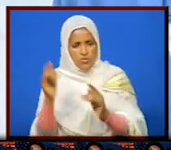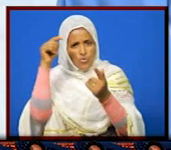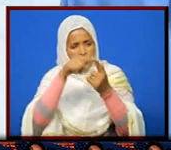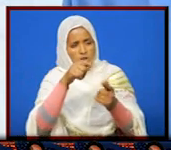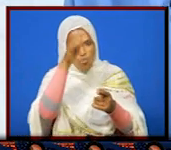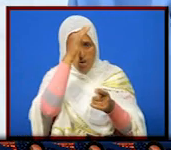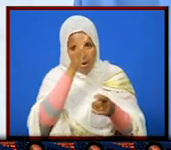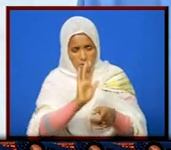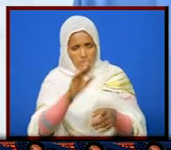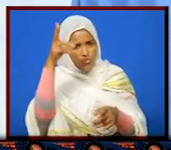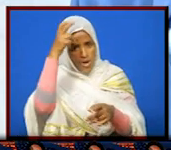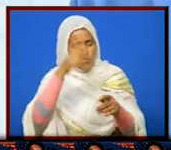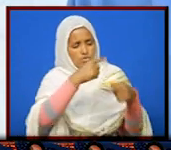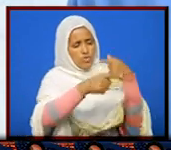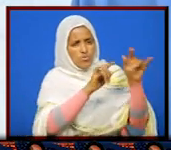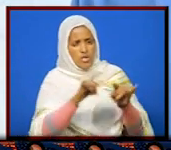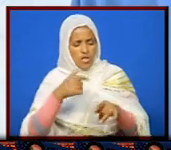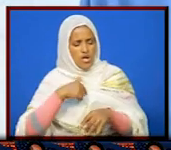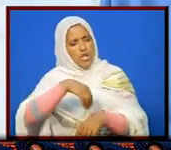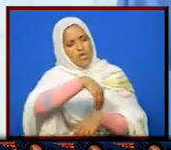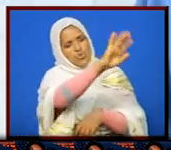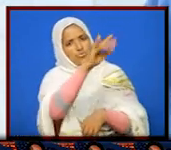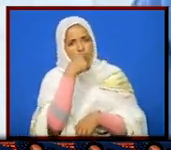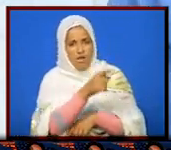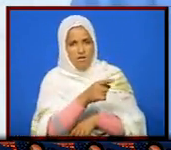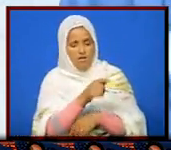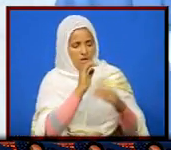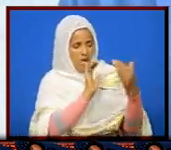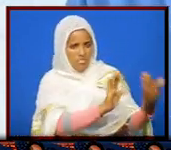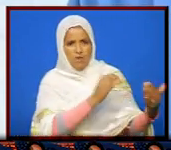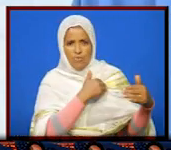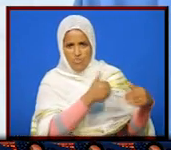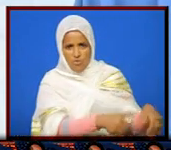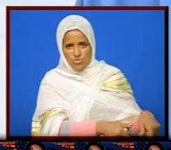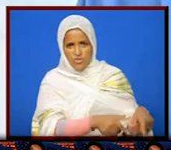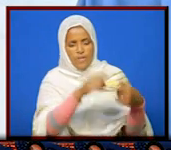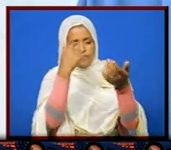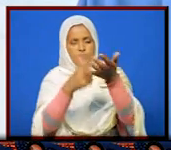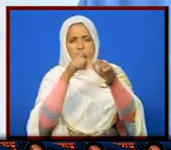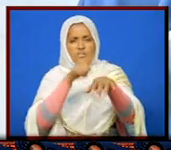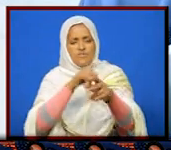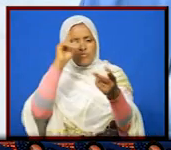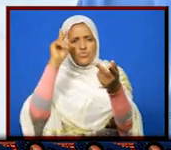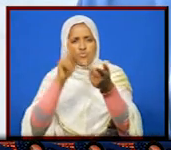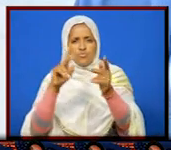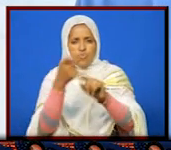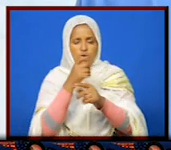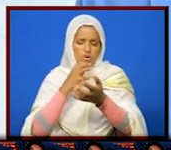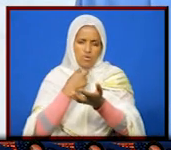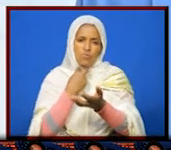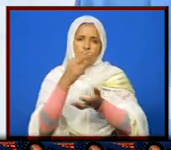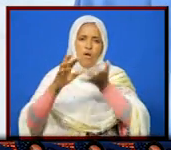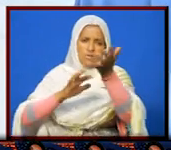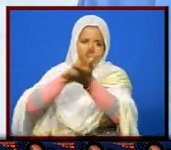ወደ ተዘጋጀ የመለኮት ሰዓት ወደዚያ ወደ አባታችሁ ወደ ዲያብሎስ ተሄዱ ዘንድ ከእኔ ሂዱ ይላል። ካጠገቡ ያሉት ናቸው። በዚህ ጊዜ ፍጹም